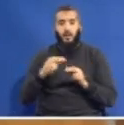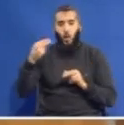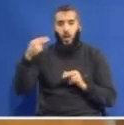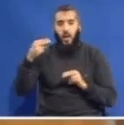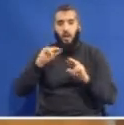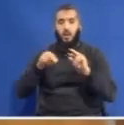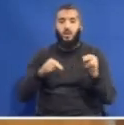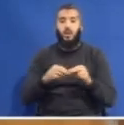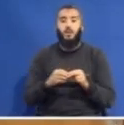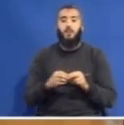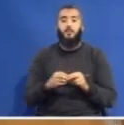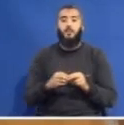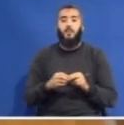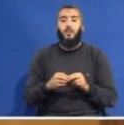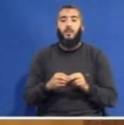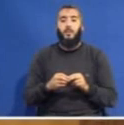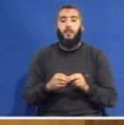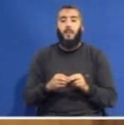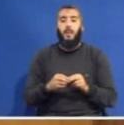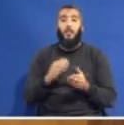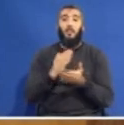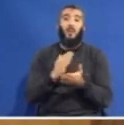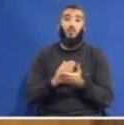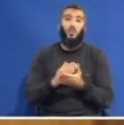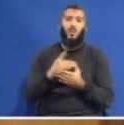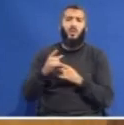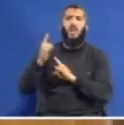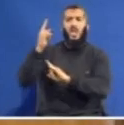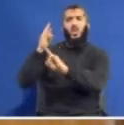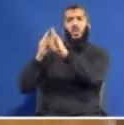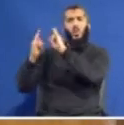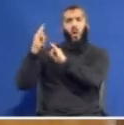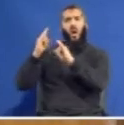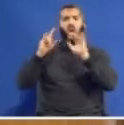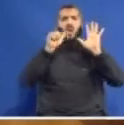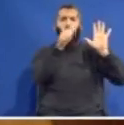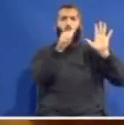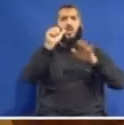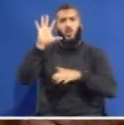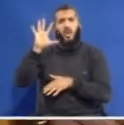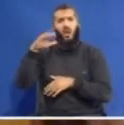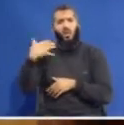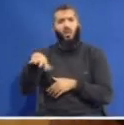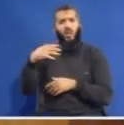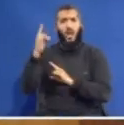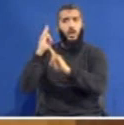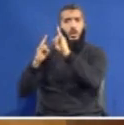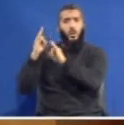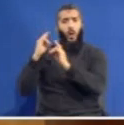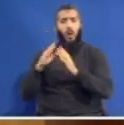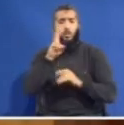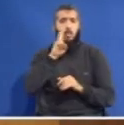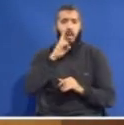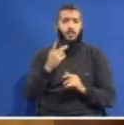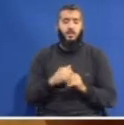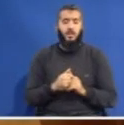الفريضة، لأن هذا التباعد في الأجيال يؤدي إلى تشابك المنابات. كيف نوصل